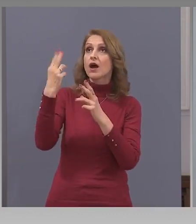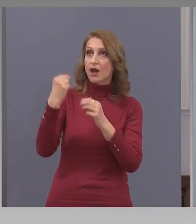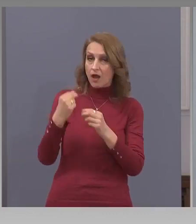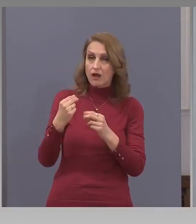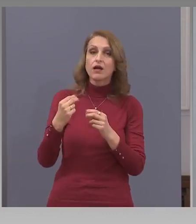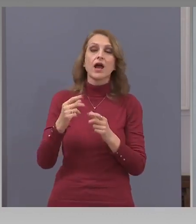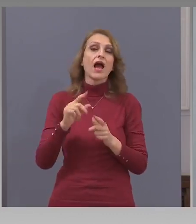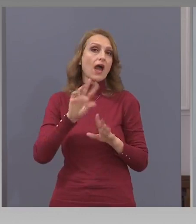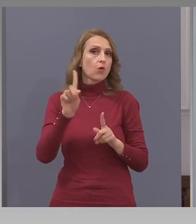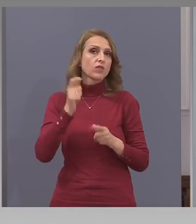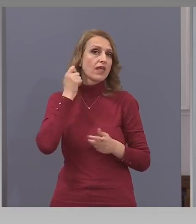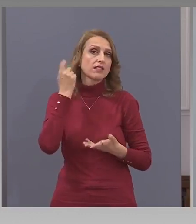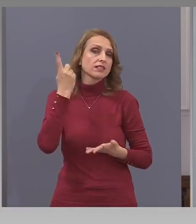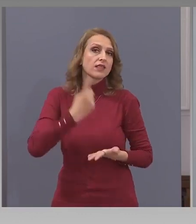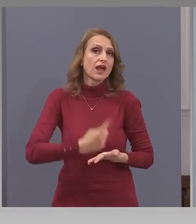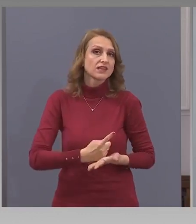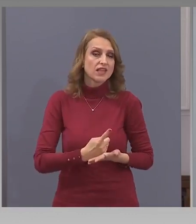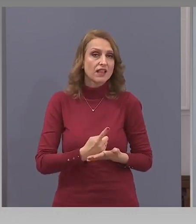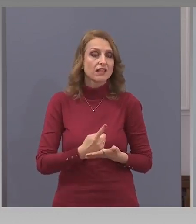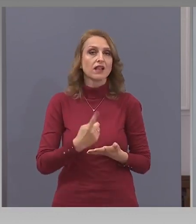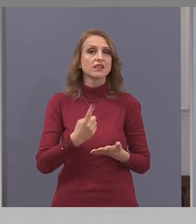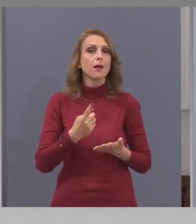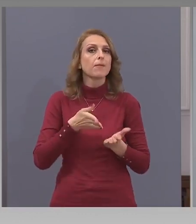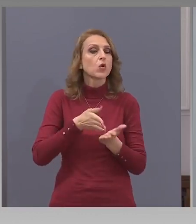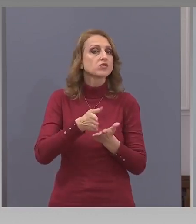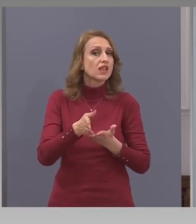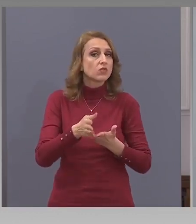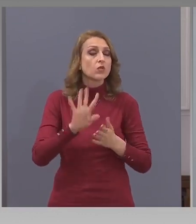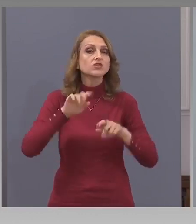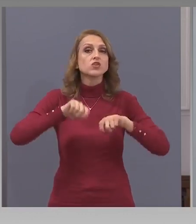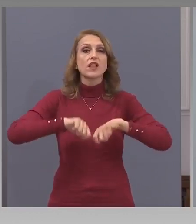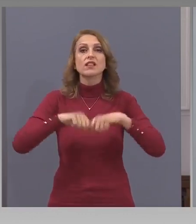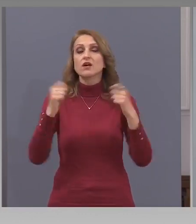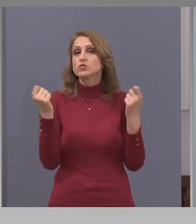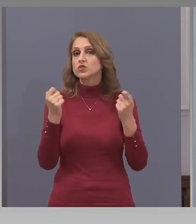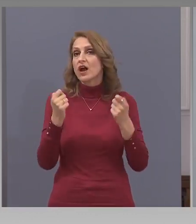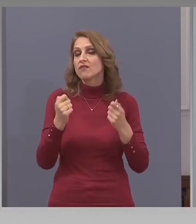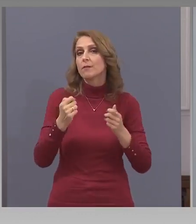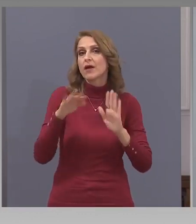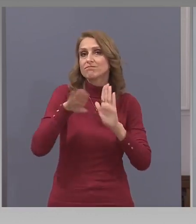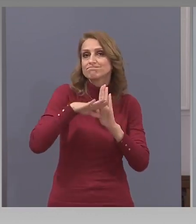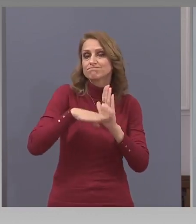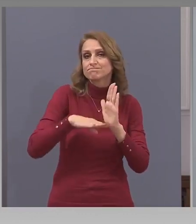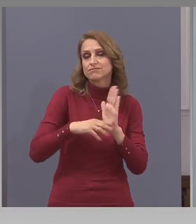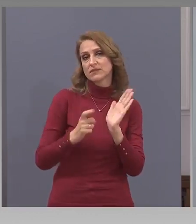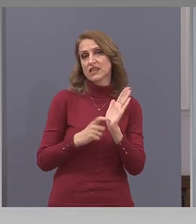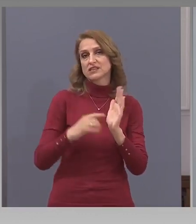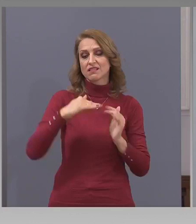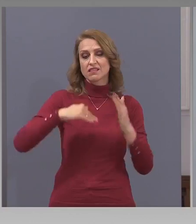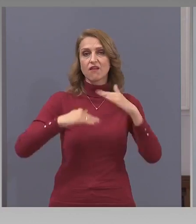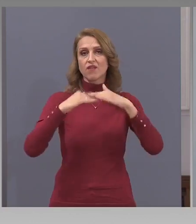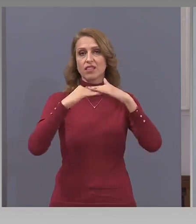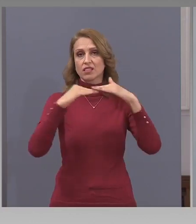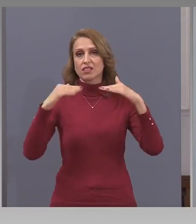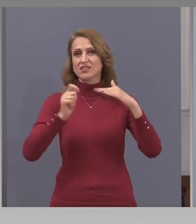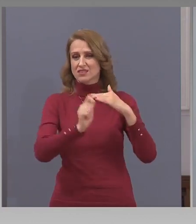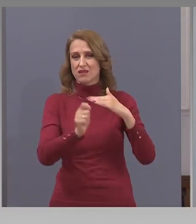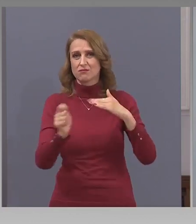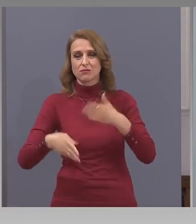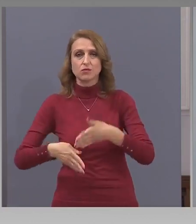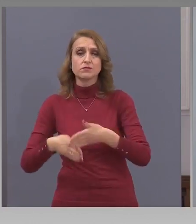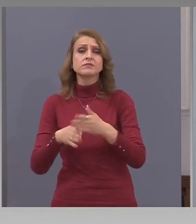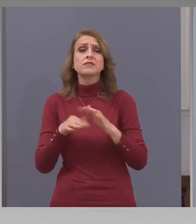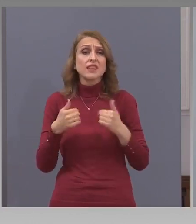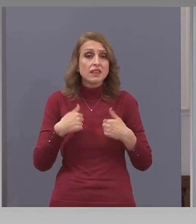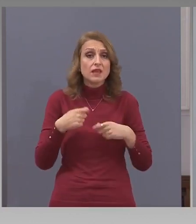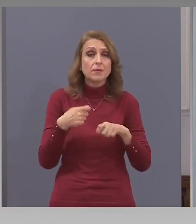бъде наказана с наказателна процедура за нарушаване на тавана. Така че всичко е